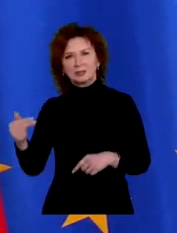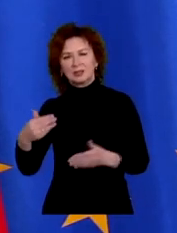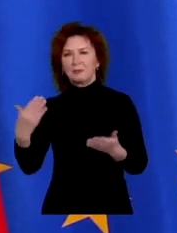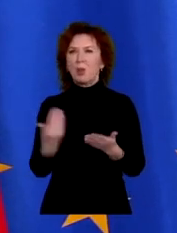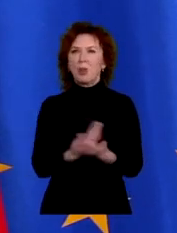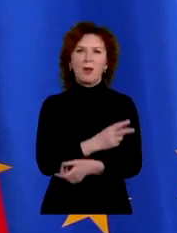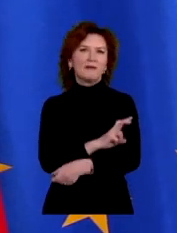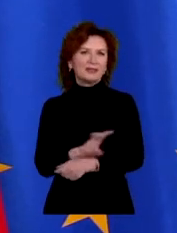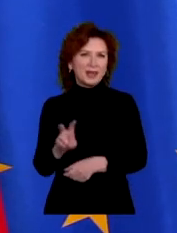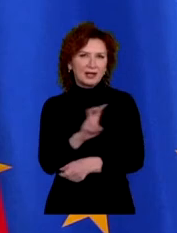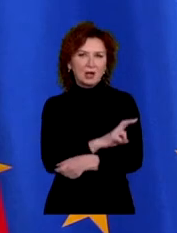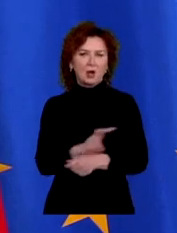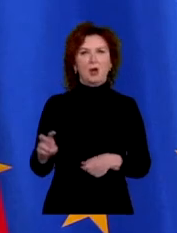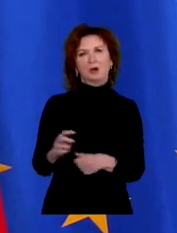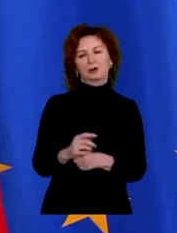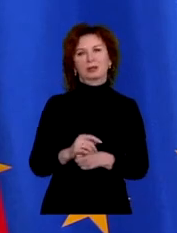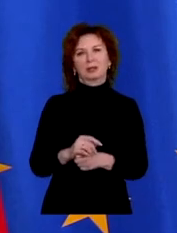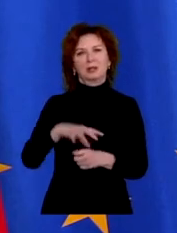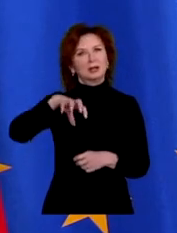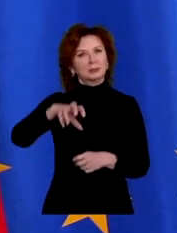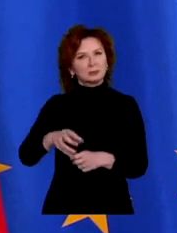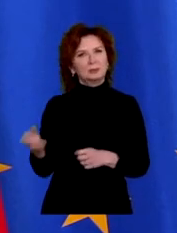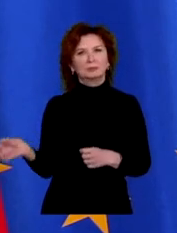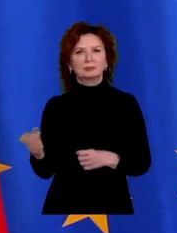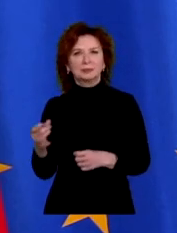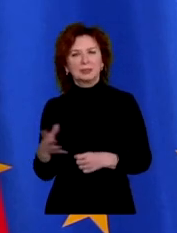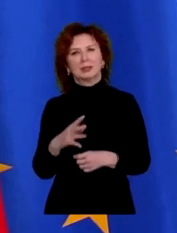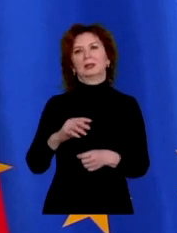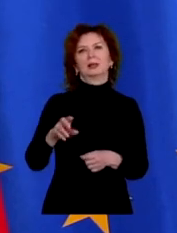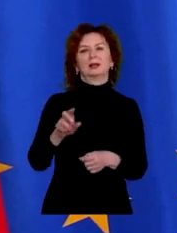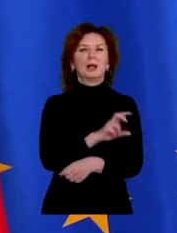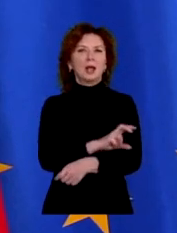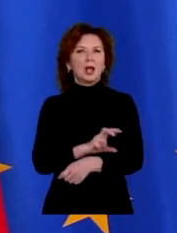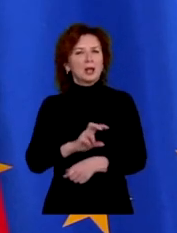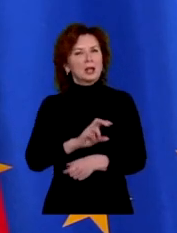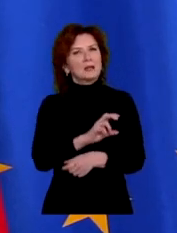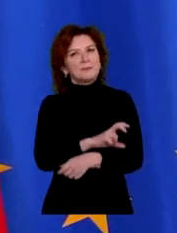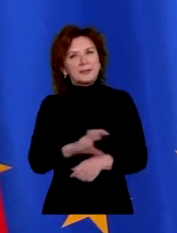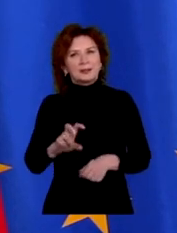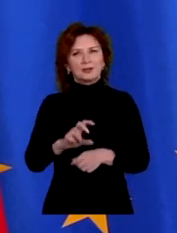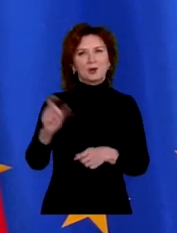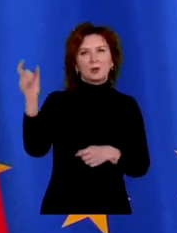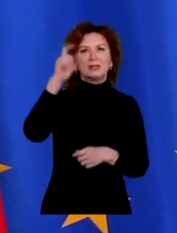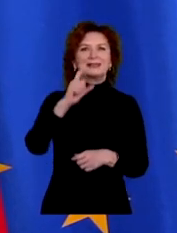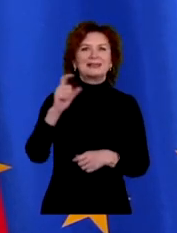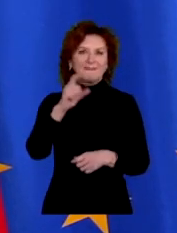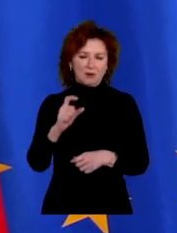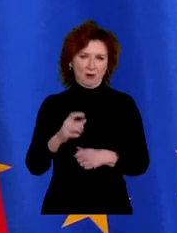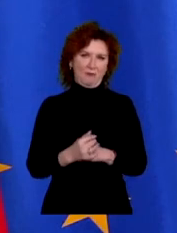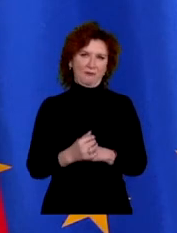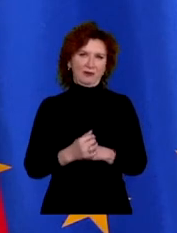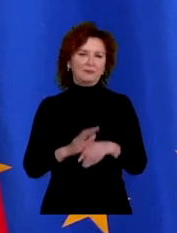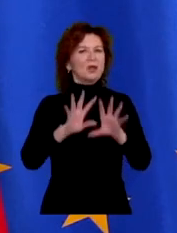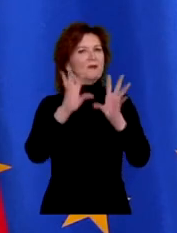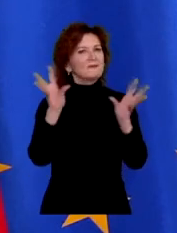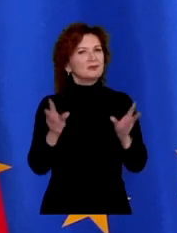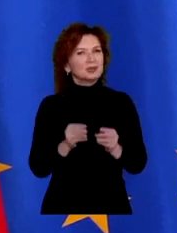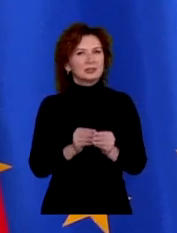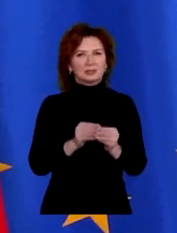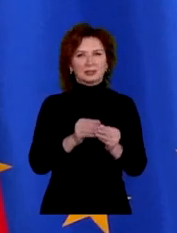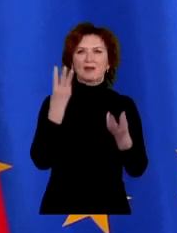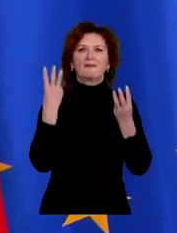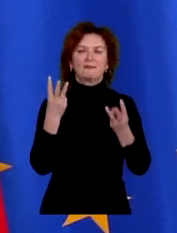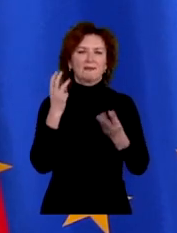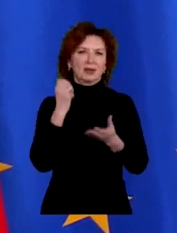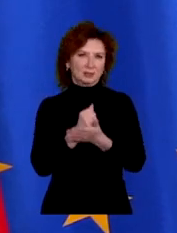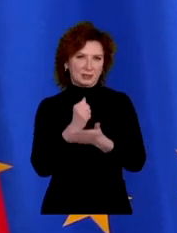sektorze gamingu, a więc wszystkich tych wyzwaniach przyszłości, z którymi też chce mierzyć się Grupa Wyszehradzka. Obecność